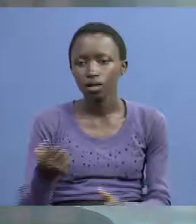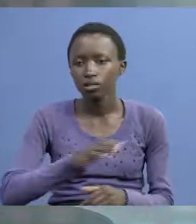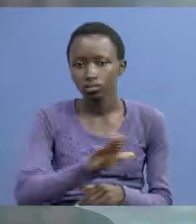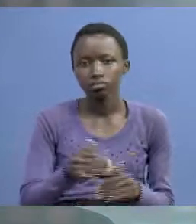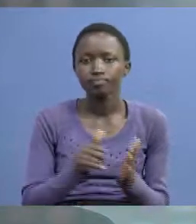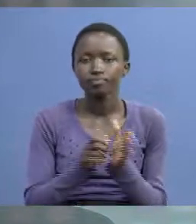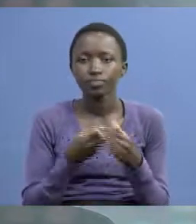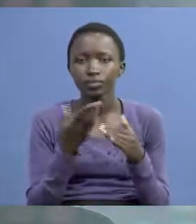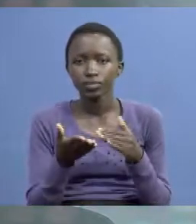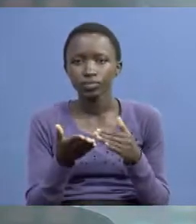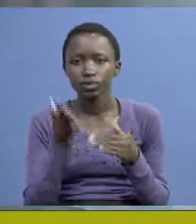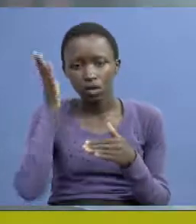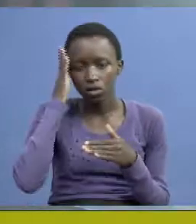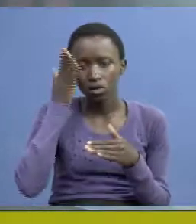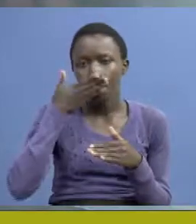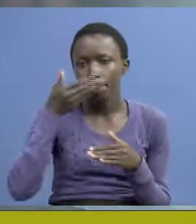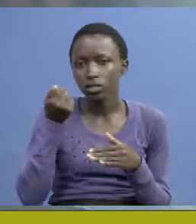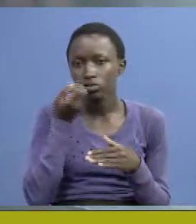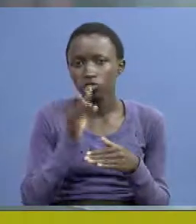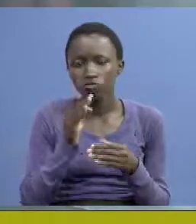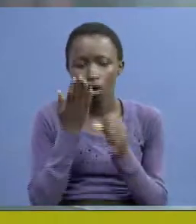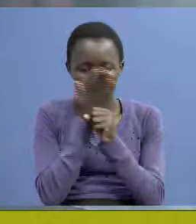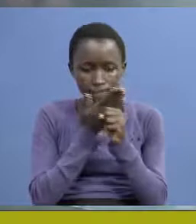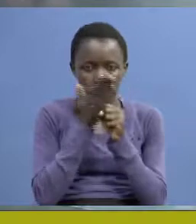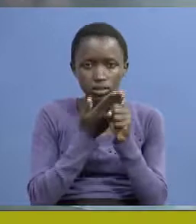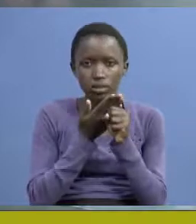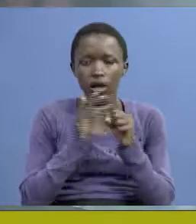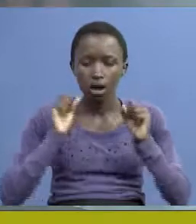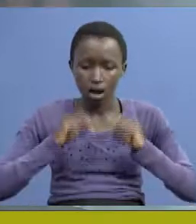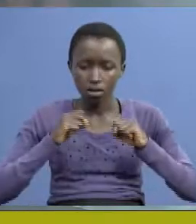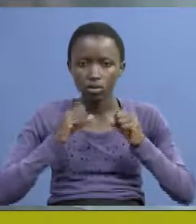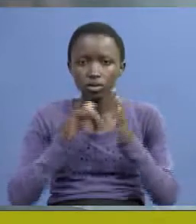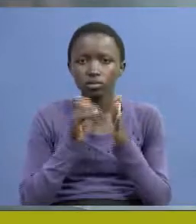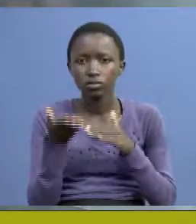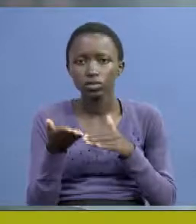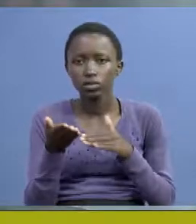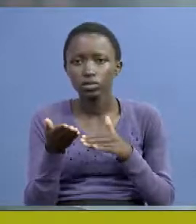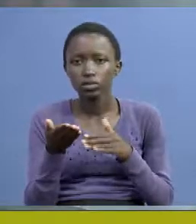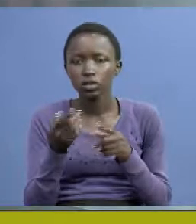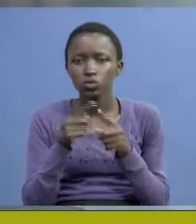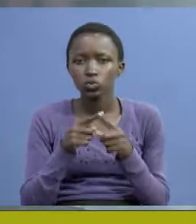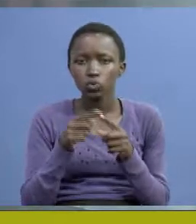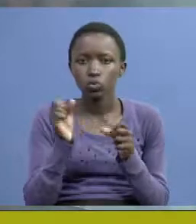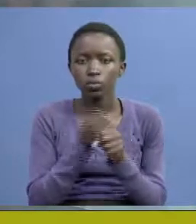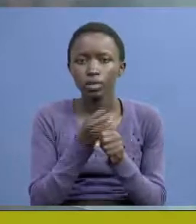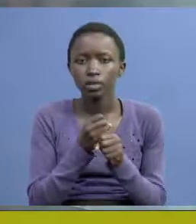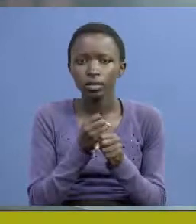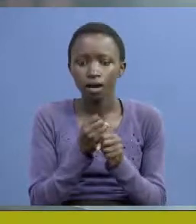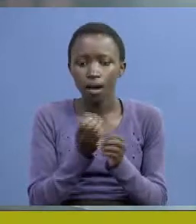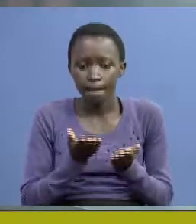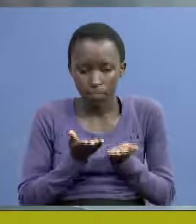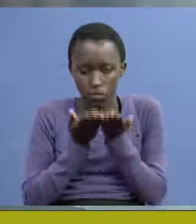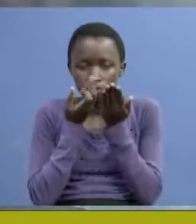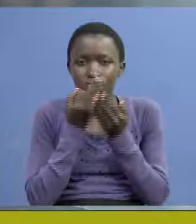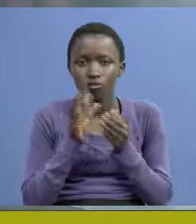Kwingineko ni kwamba tume ya kutathmini ubora wa nyama nchini imekubaliana na shirika la Uturuki kuimarisha ufugaji na